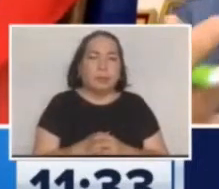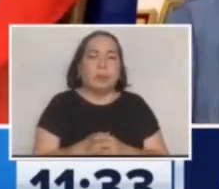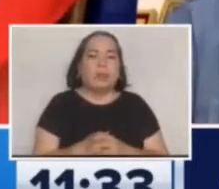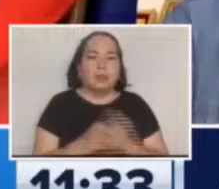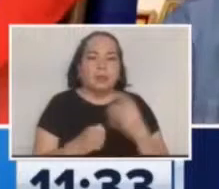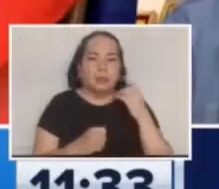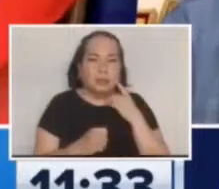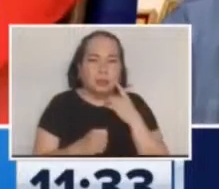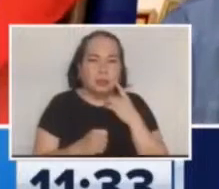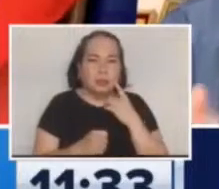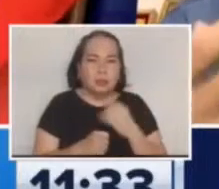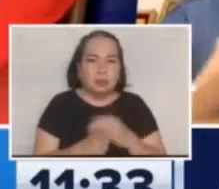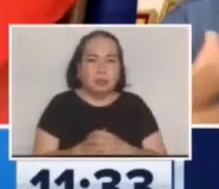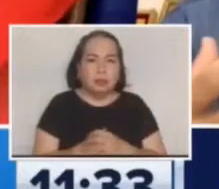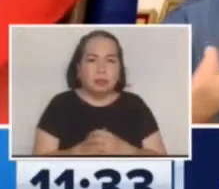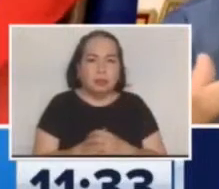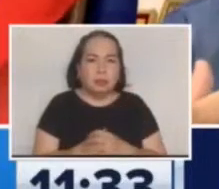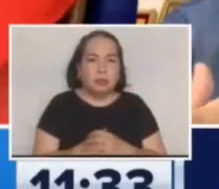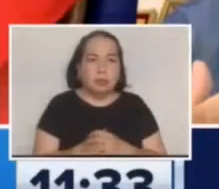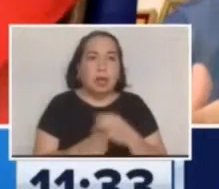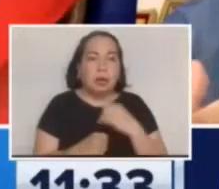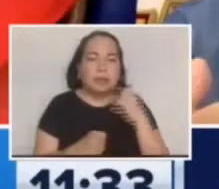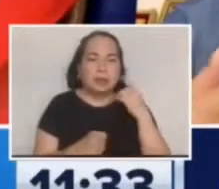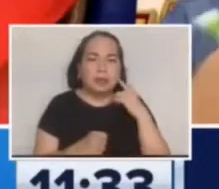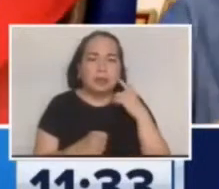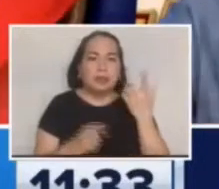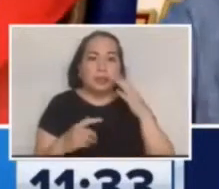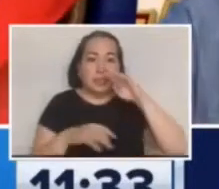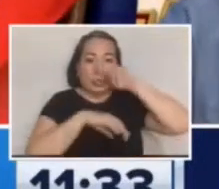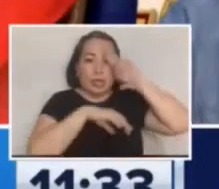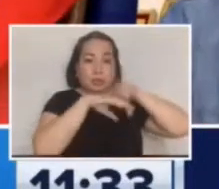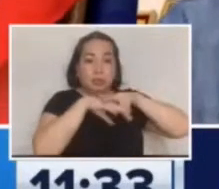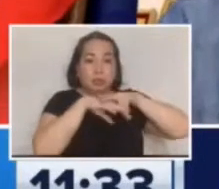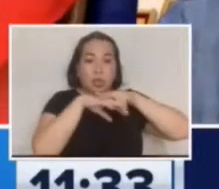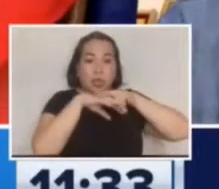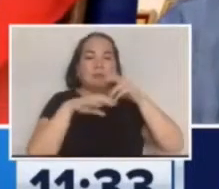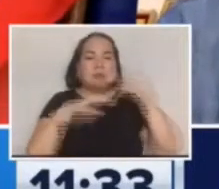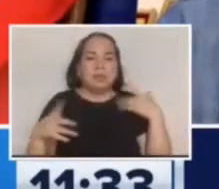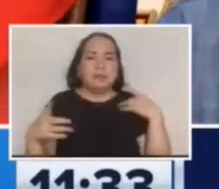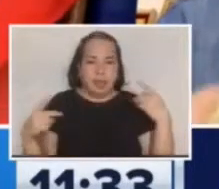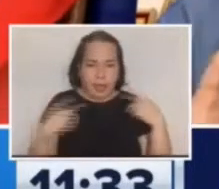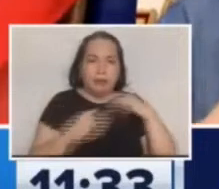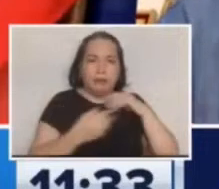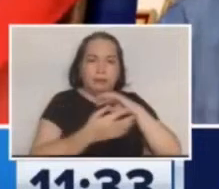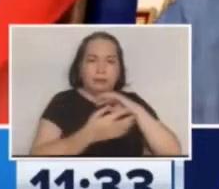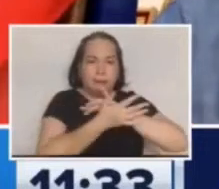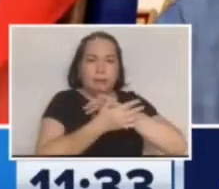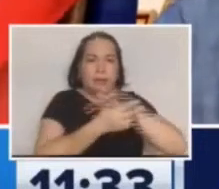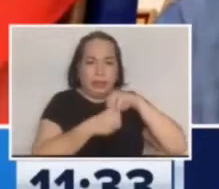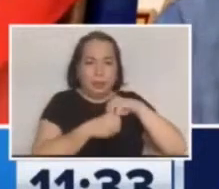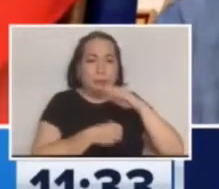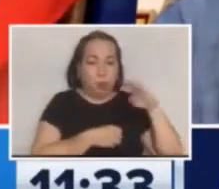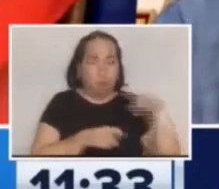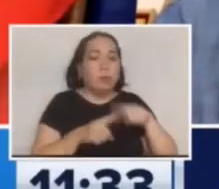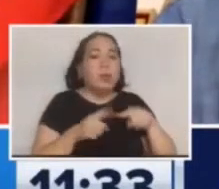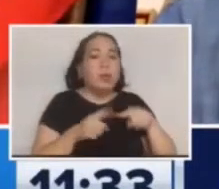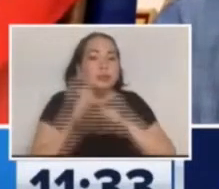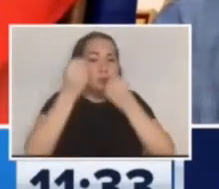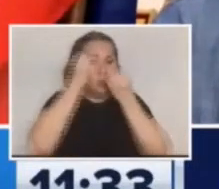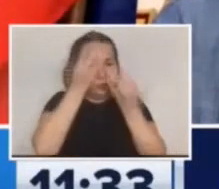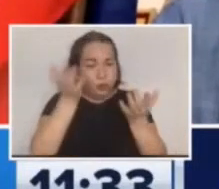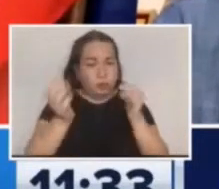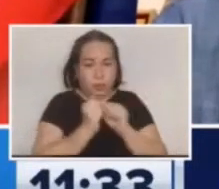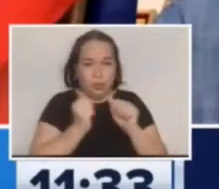napaghandaan na namin yung minimum number na yon. So pinaghahandaan namin sila ngayon. Nandiyan naman yung Galliares Hospital. Okay naman, we are ready